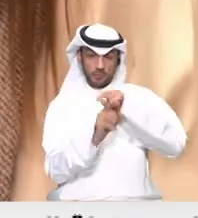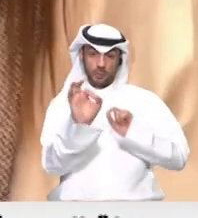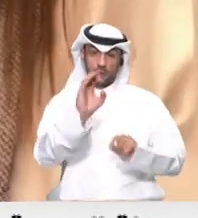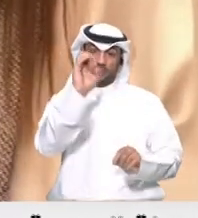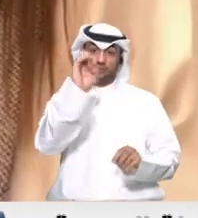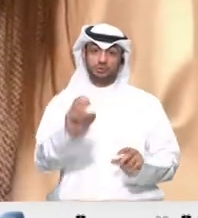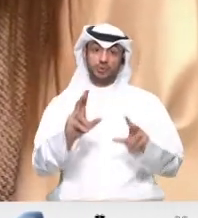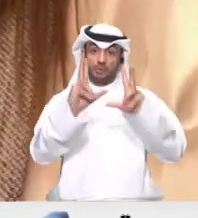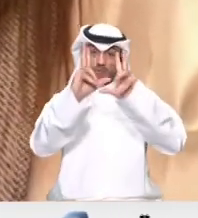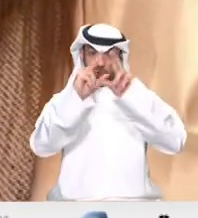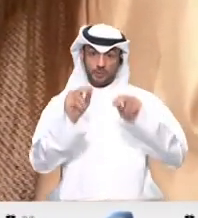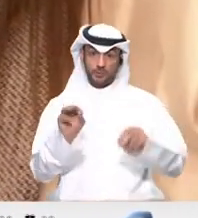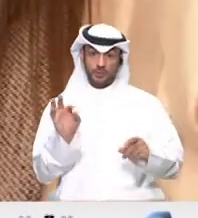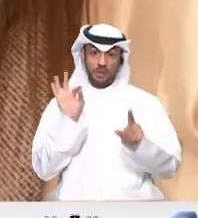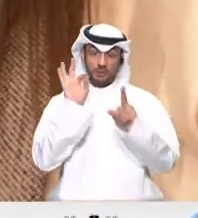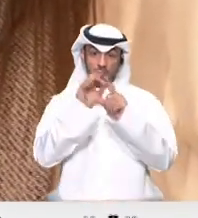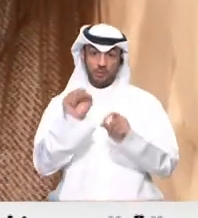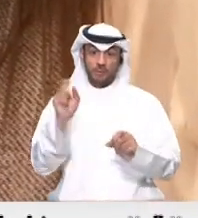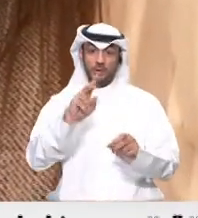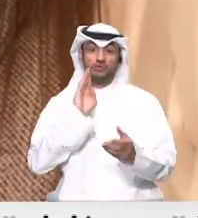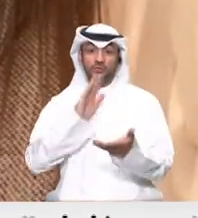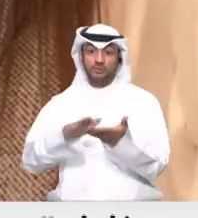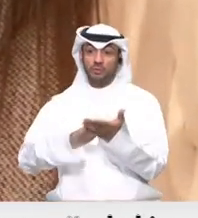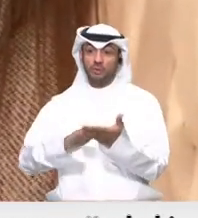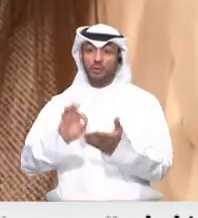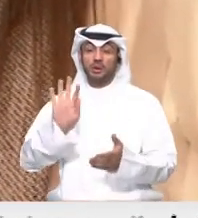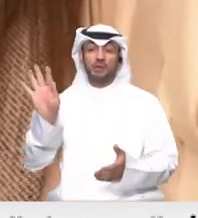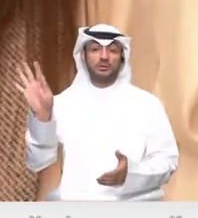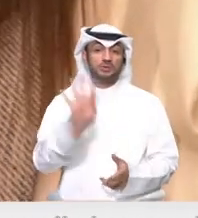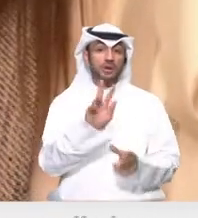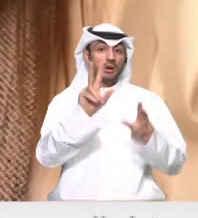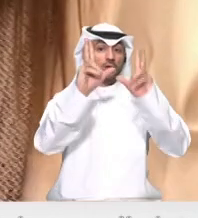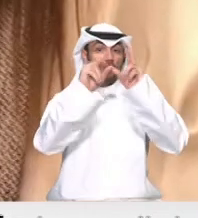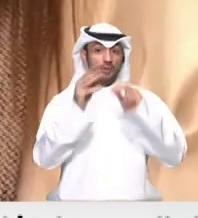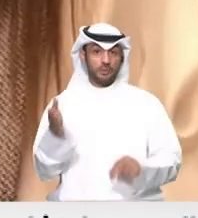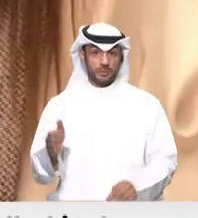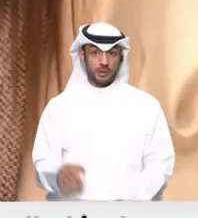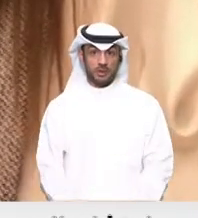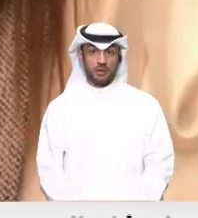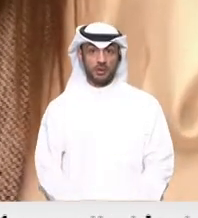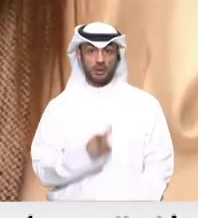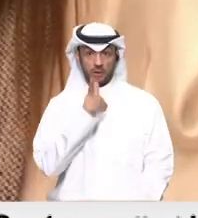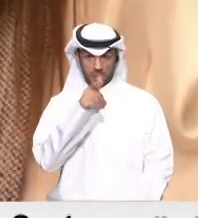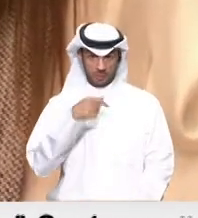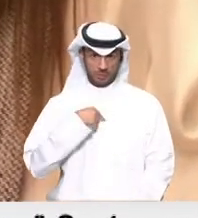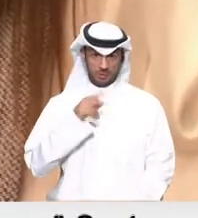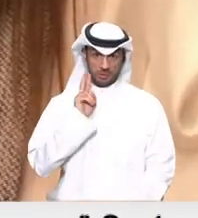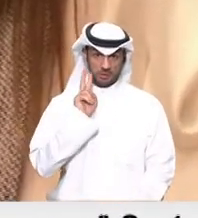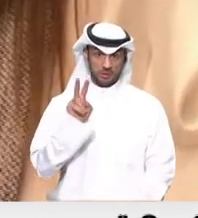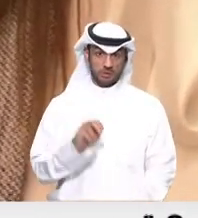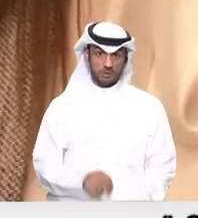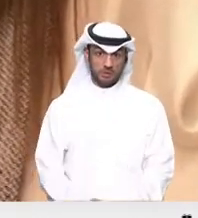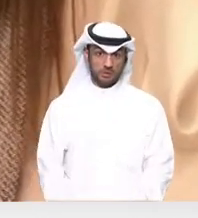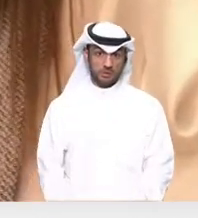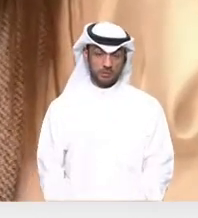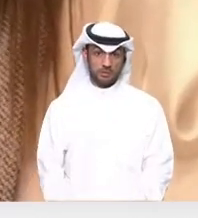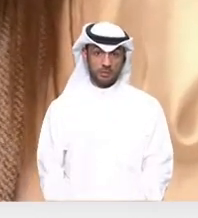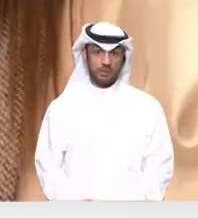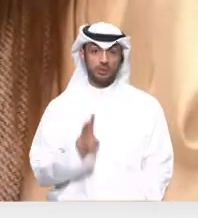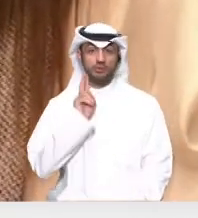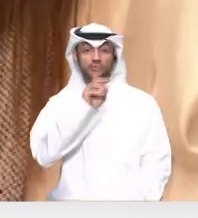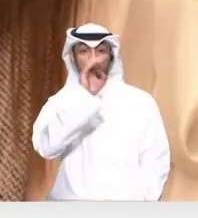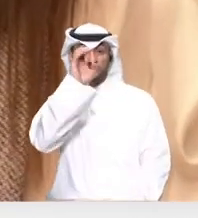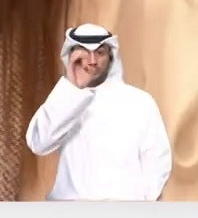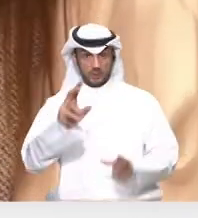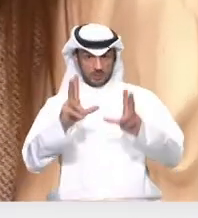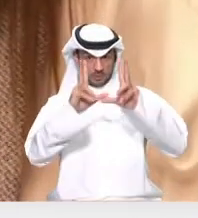اللبناني اليوم وعلى بقاعه وشرق لبنان. إذا ما أردنا الانتقال إلى الضاحية الجنوبية،